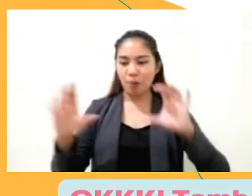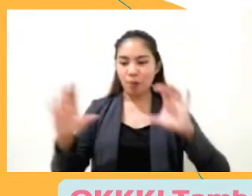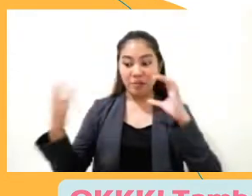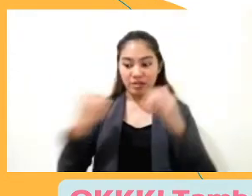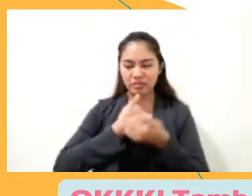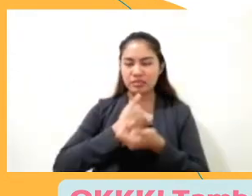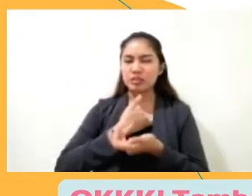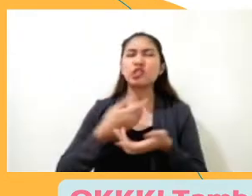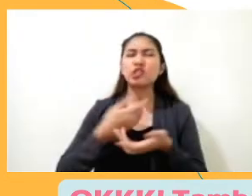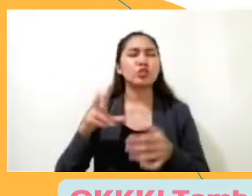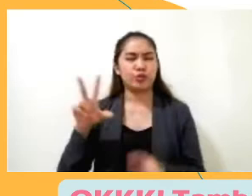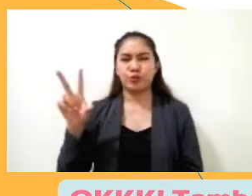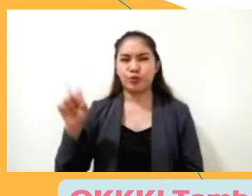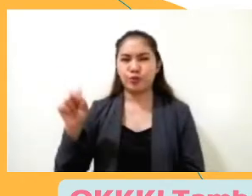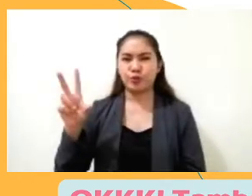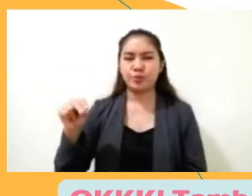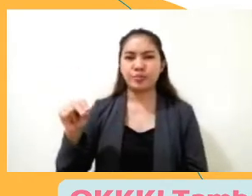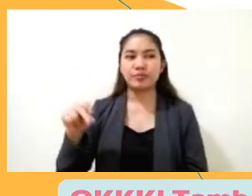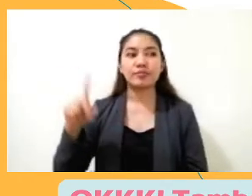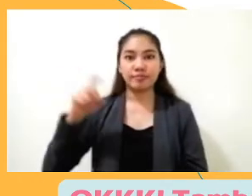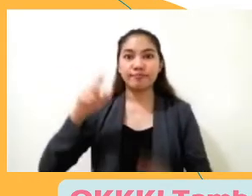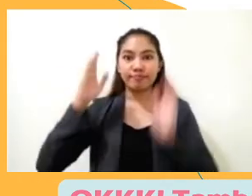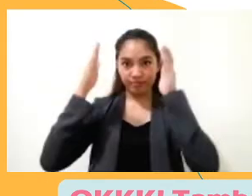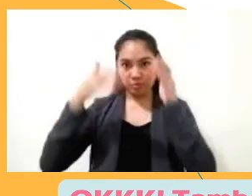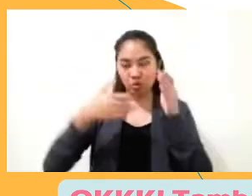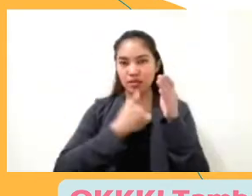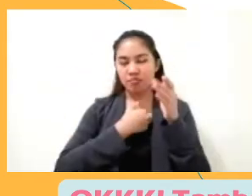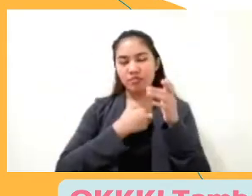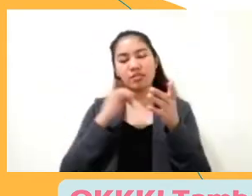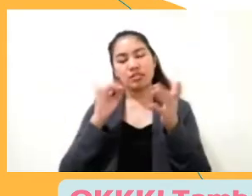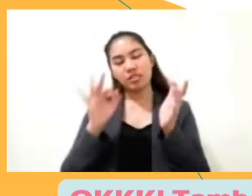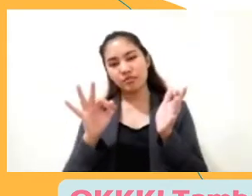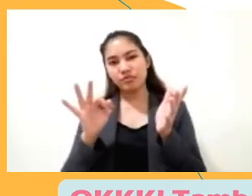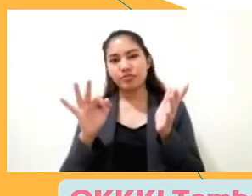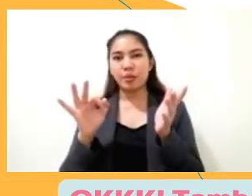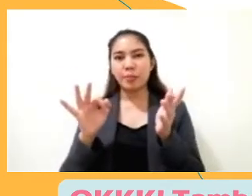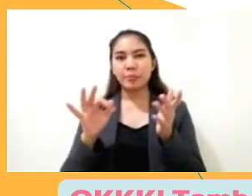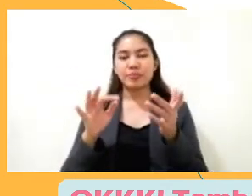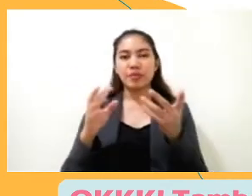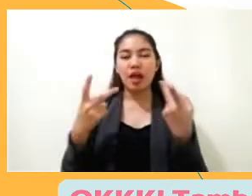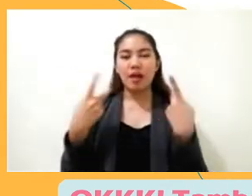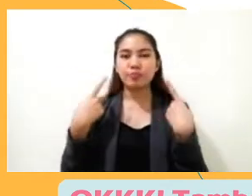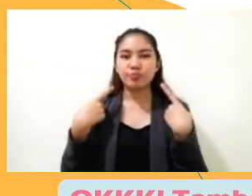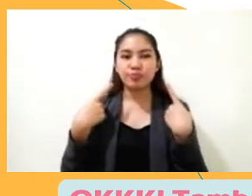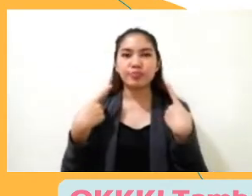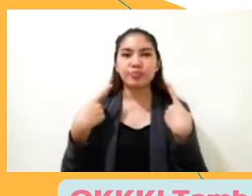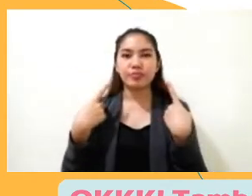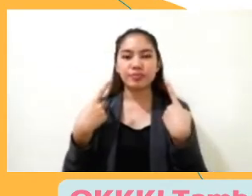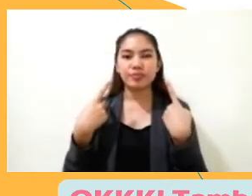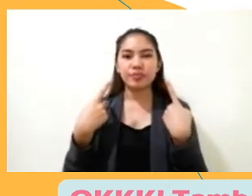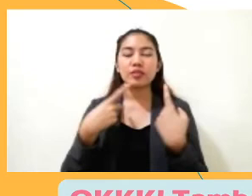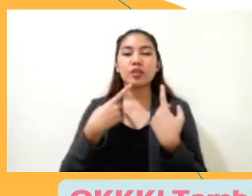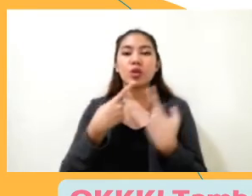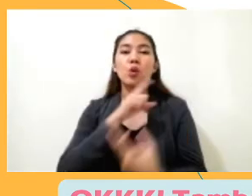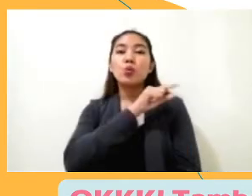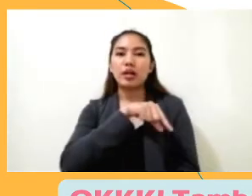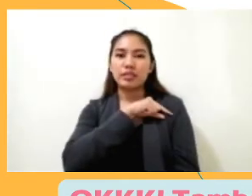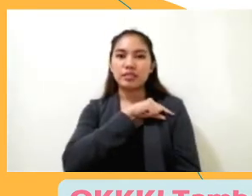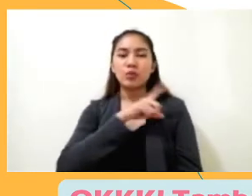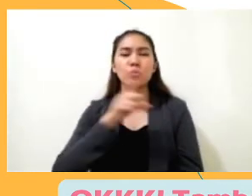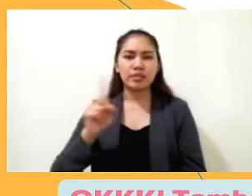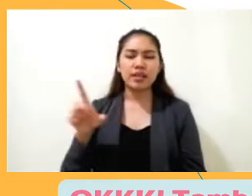yung pag-unlad sa ating sarili, kung mayroon tayong ganung na-develop then na katangian, no? Yung